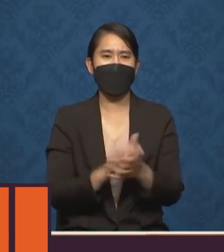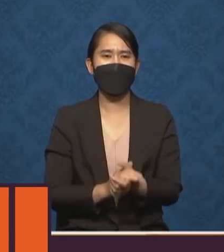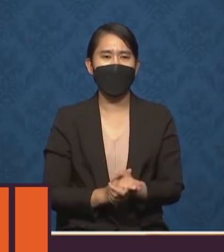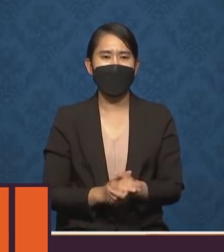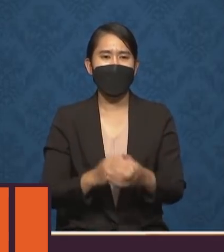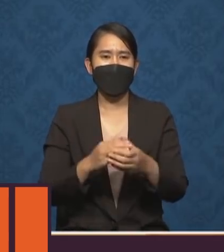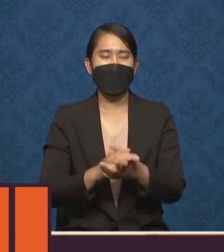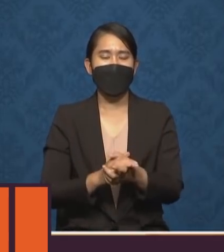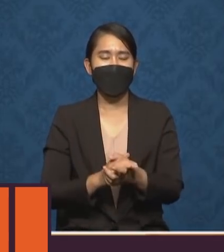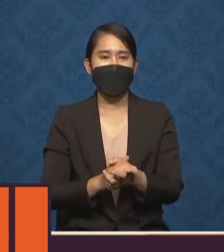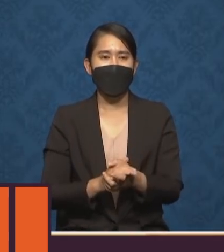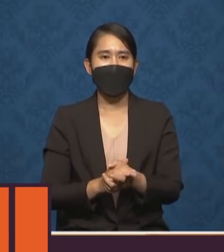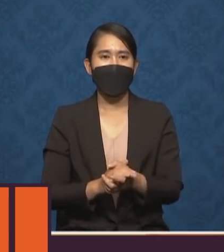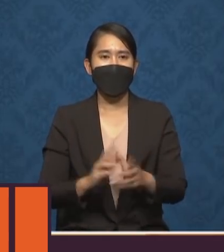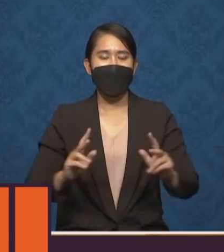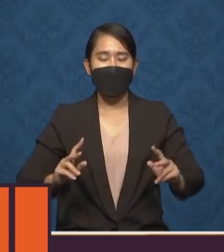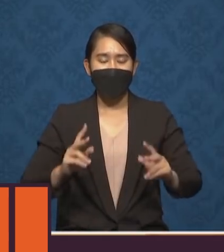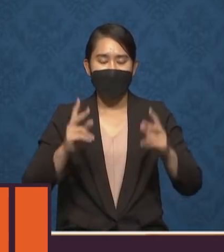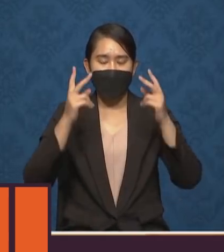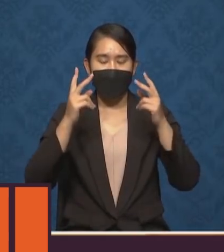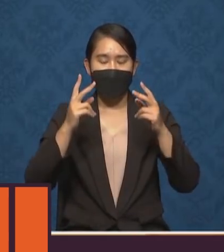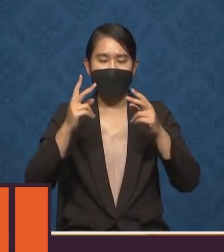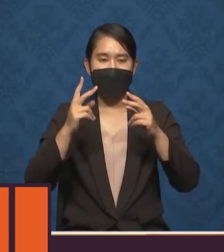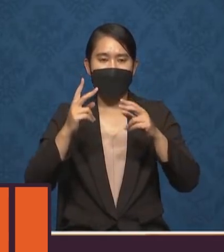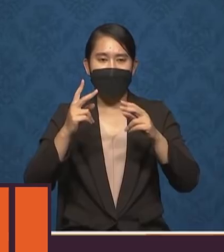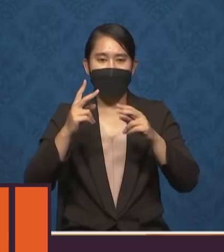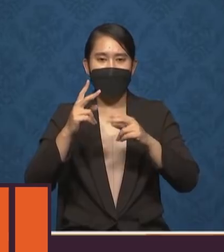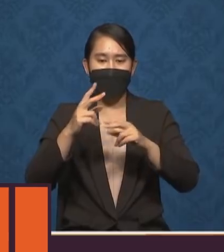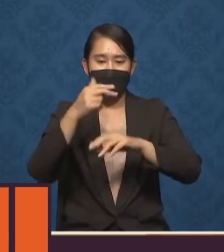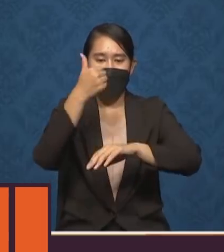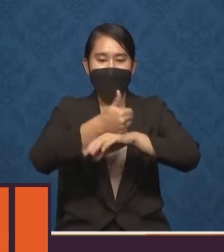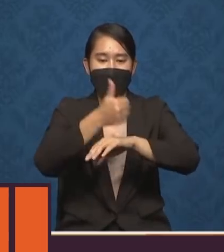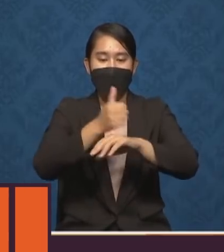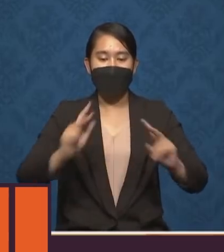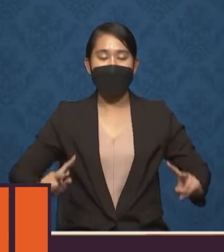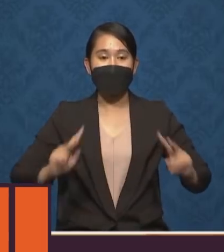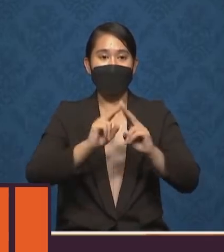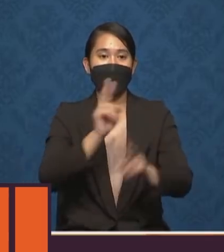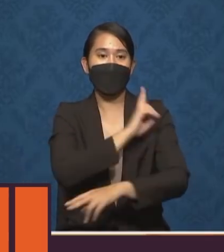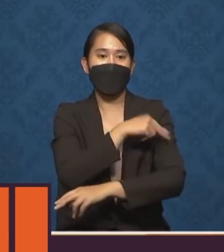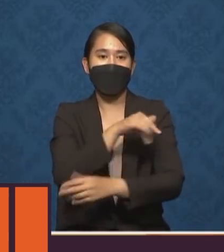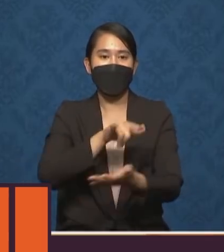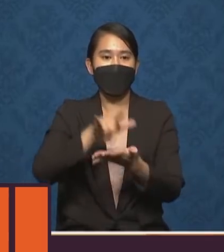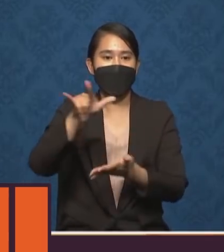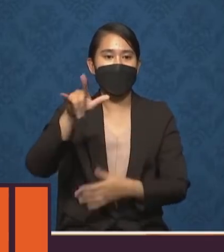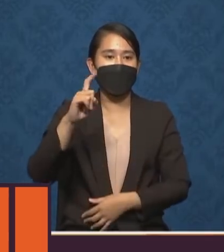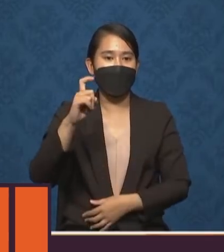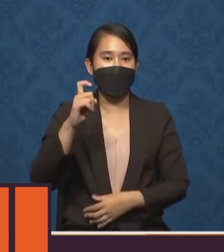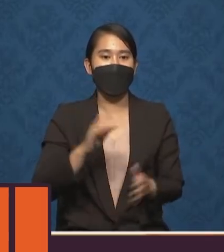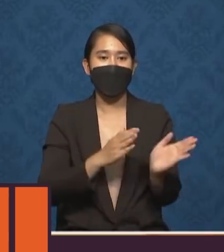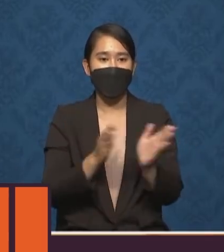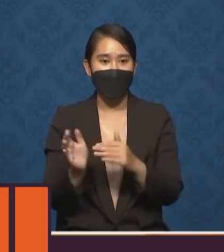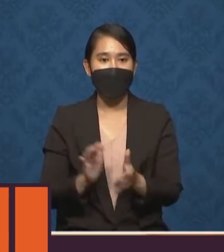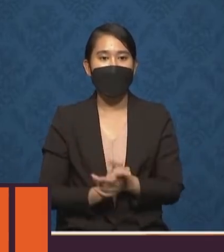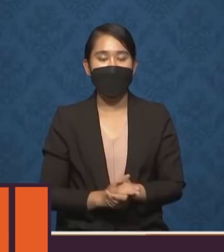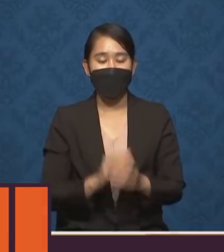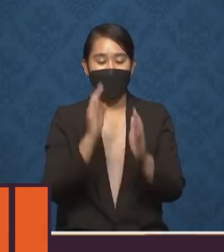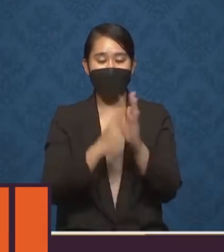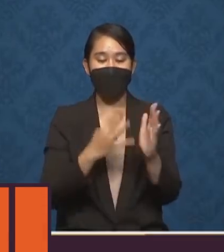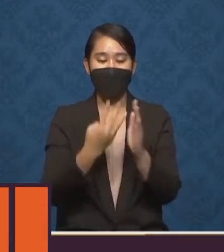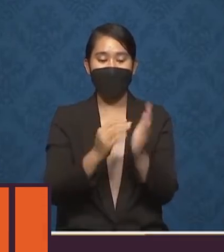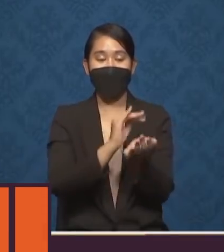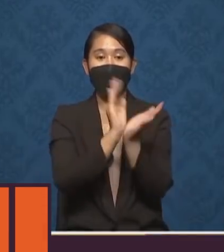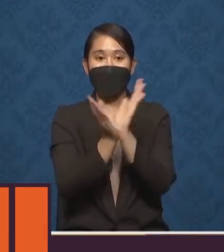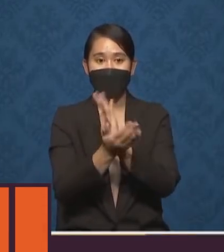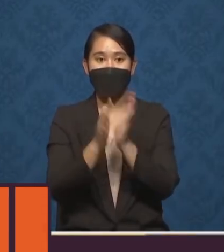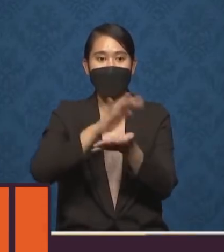ก็คงเดินเข้าประเทศสวิตเซอร์แลนด์ได้อย่างไม่ยากเย็นนักและสุดท้ายครับผมอยากจะให้รัฐบาลปฏิรูปนโยบายการเปิด